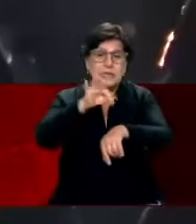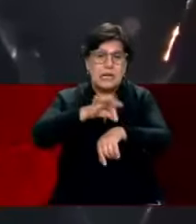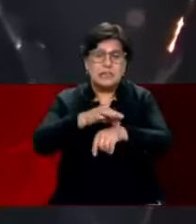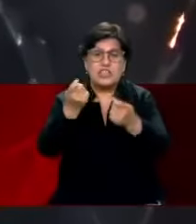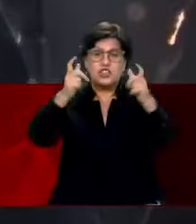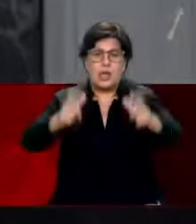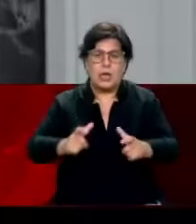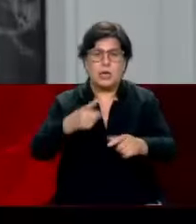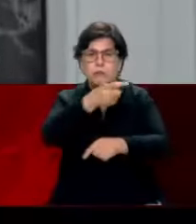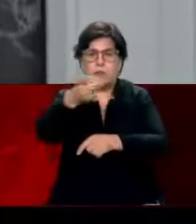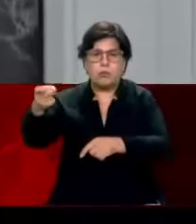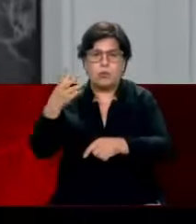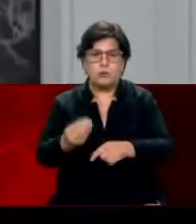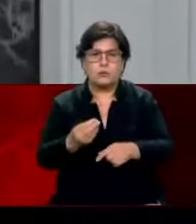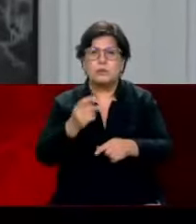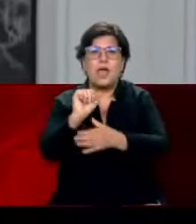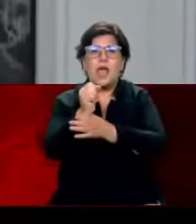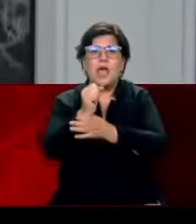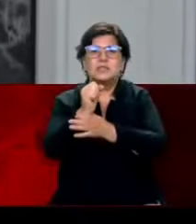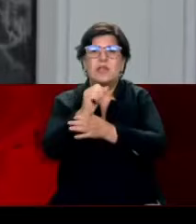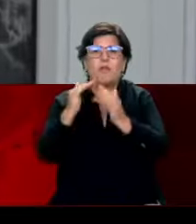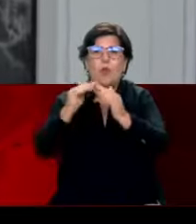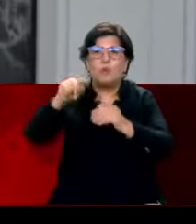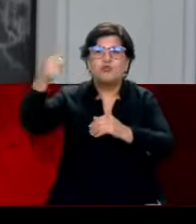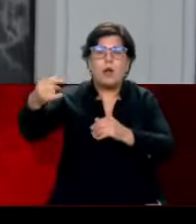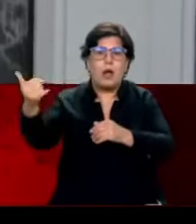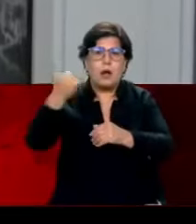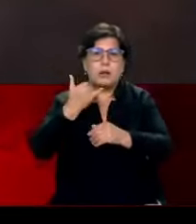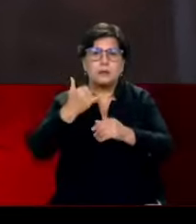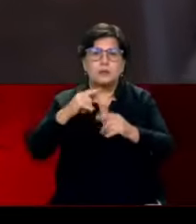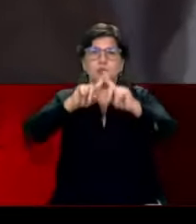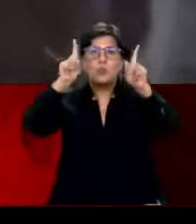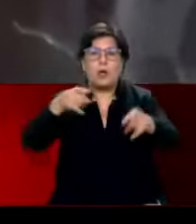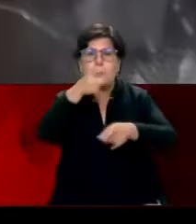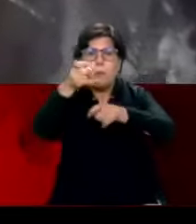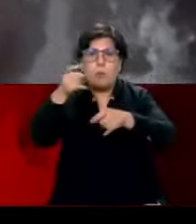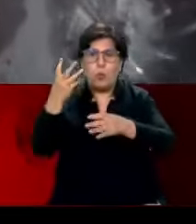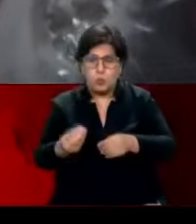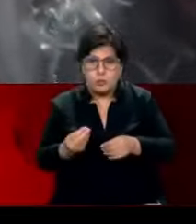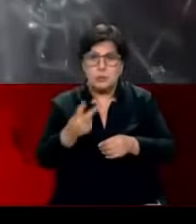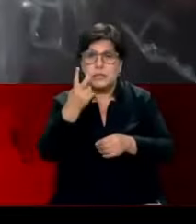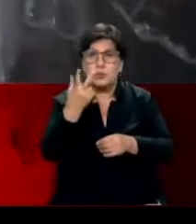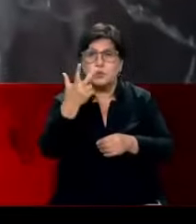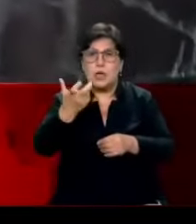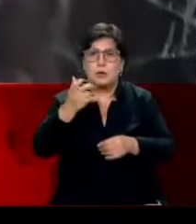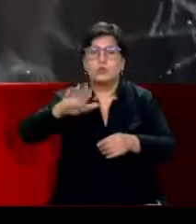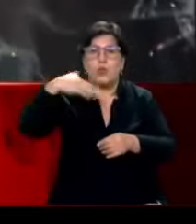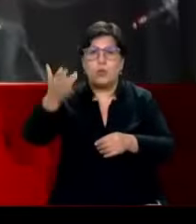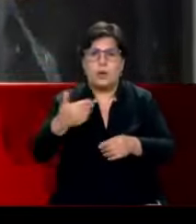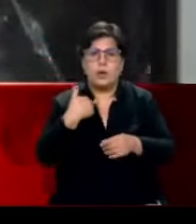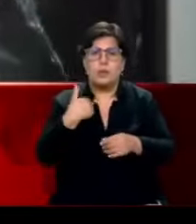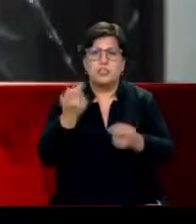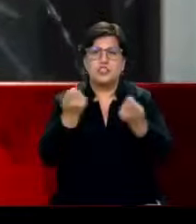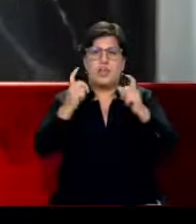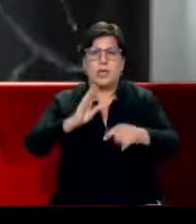de saldırıya uğramıştı. Esnaf komşum aradı. Senin camlarını kırmışlar, haberin var mı? Yok dedim. Olaydan haber geldikten 2-3 saat sonra dükkanıma gidebildim. Camı